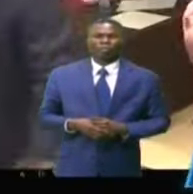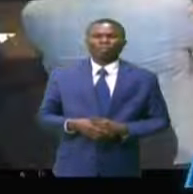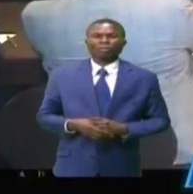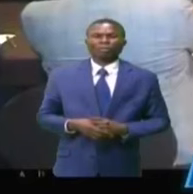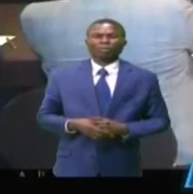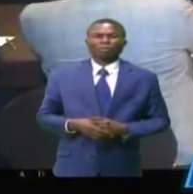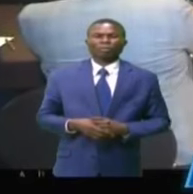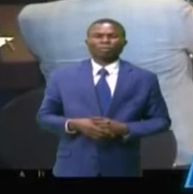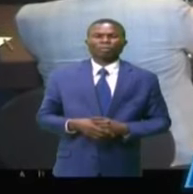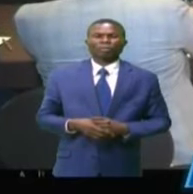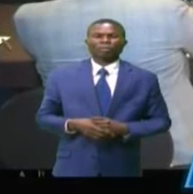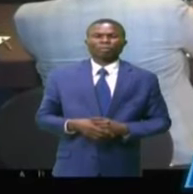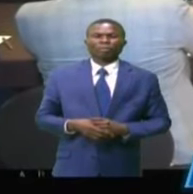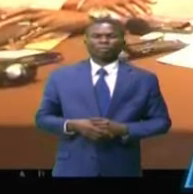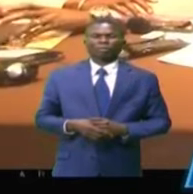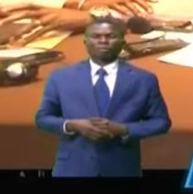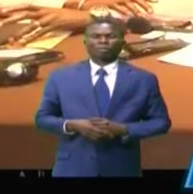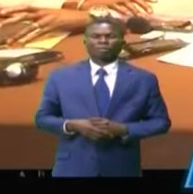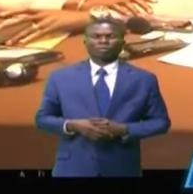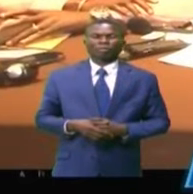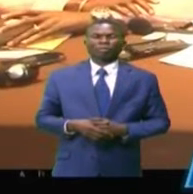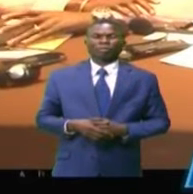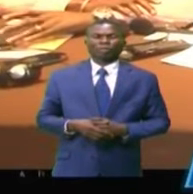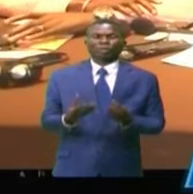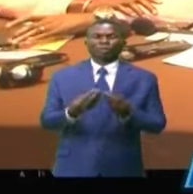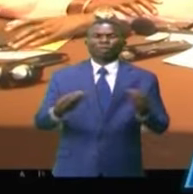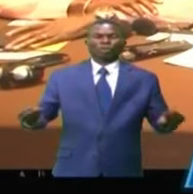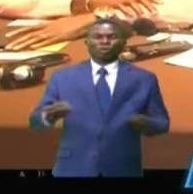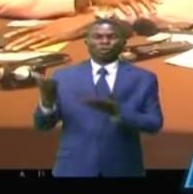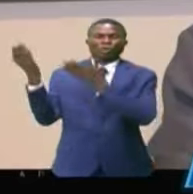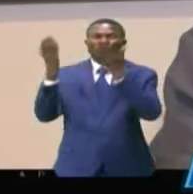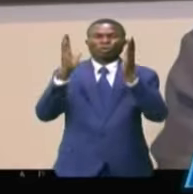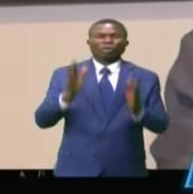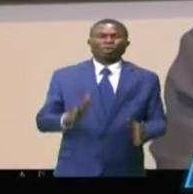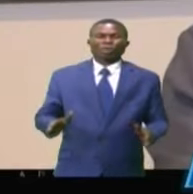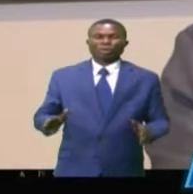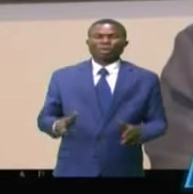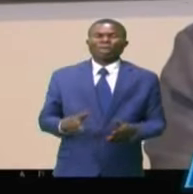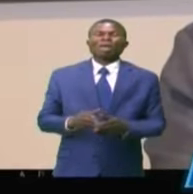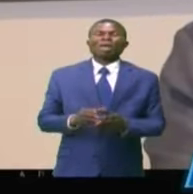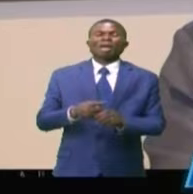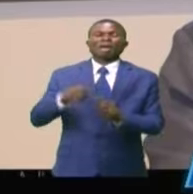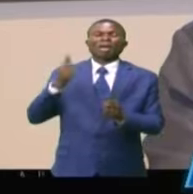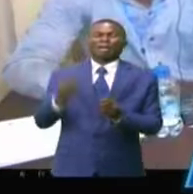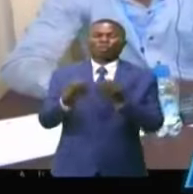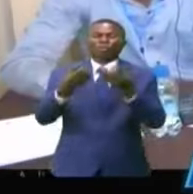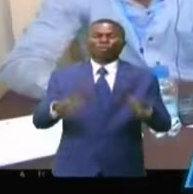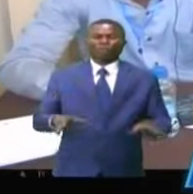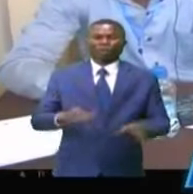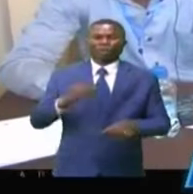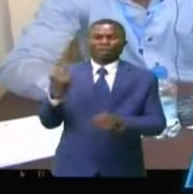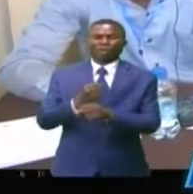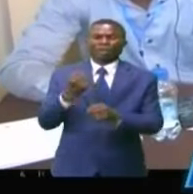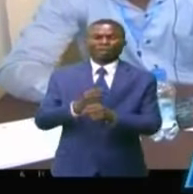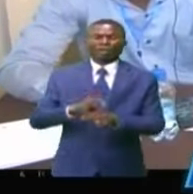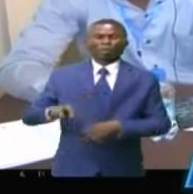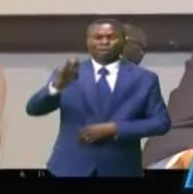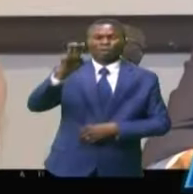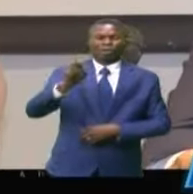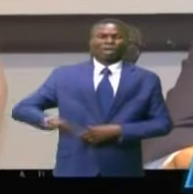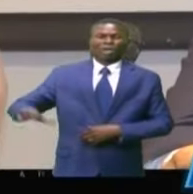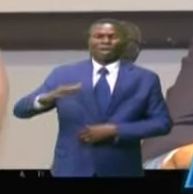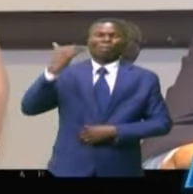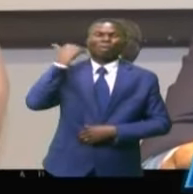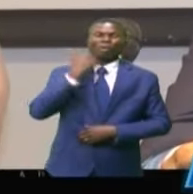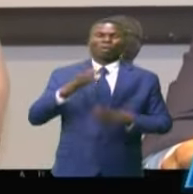Pour assurer un bon contrôle des flux des marchandises et éviter leur disparition au moment des transits entre l'Ouganda et la